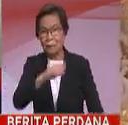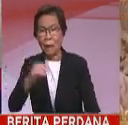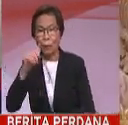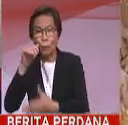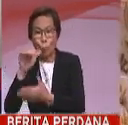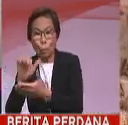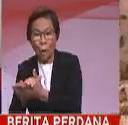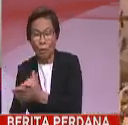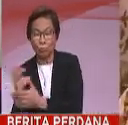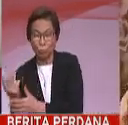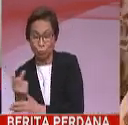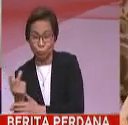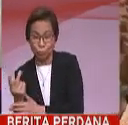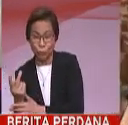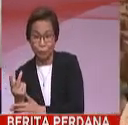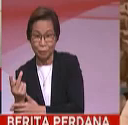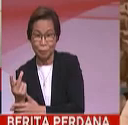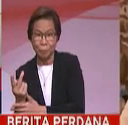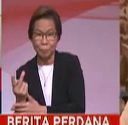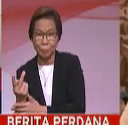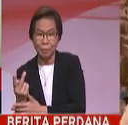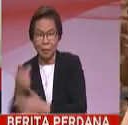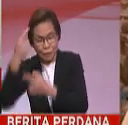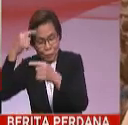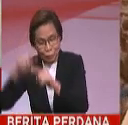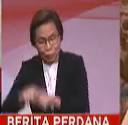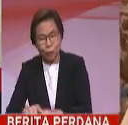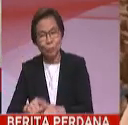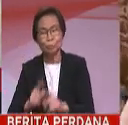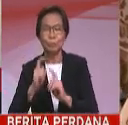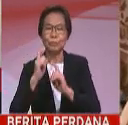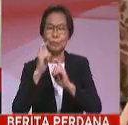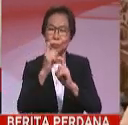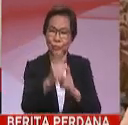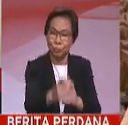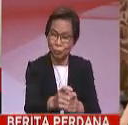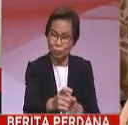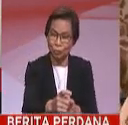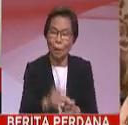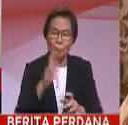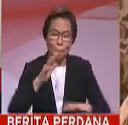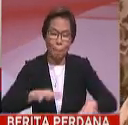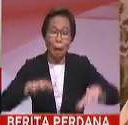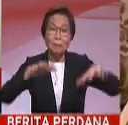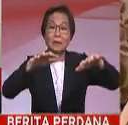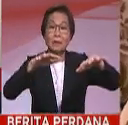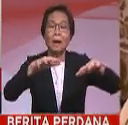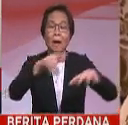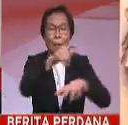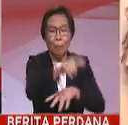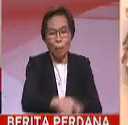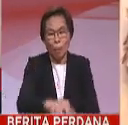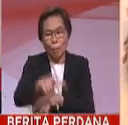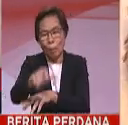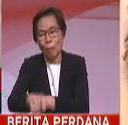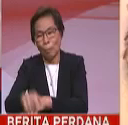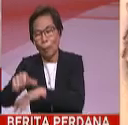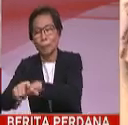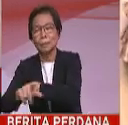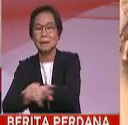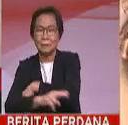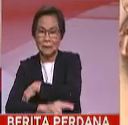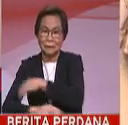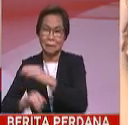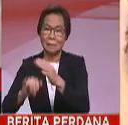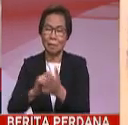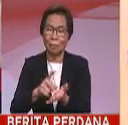Cik Puan Sufi Louis Johansson berkenan berangkat mengurniakan sumbangan banjir kepada penduduk terjejas di negeri itu.